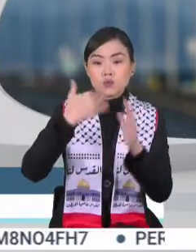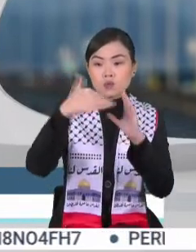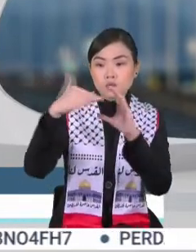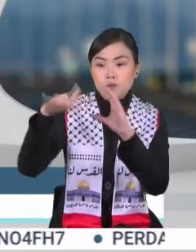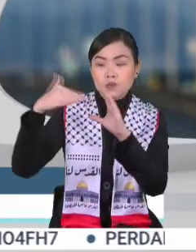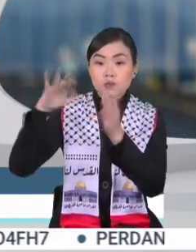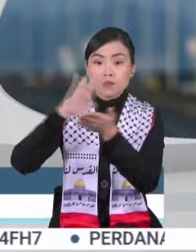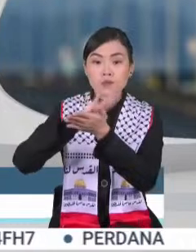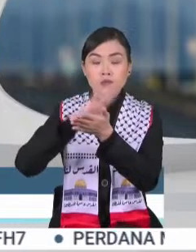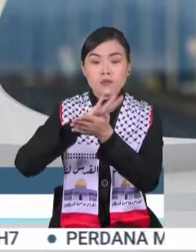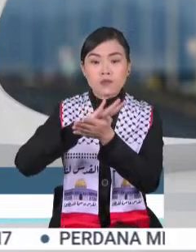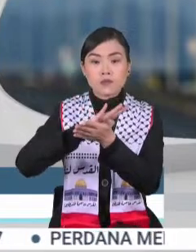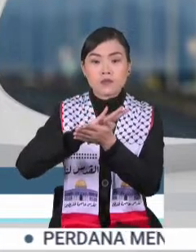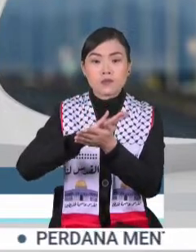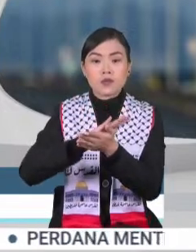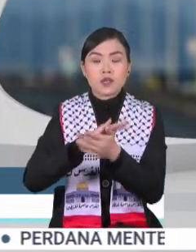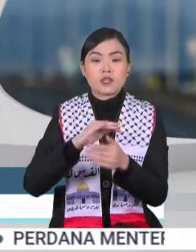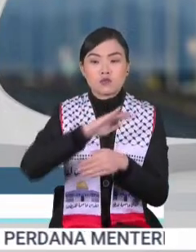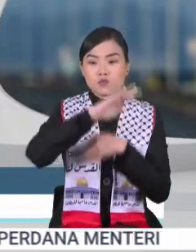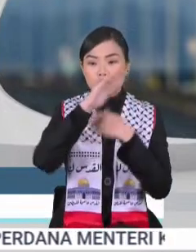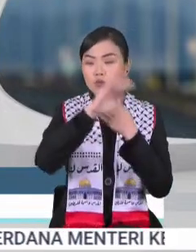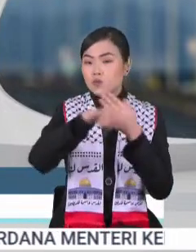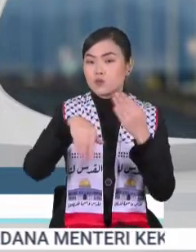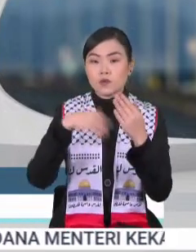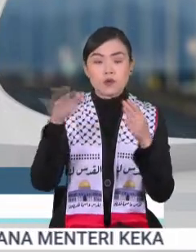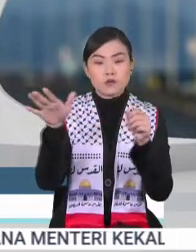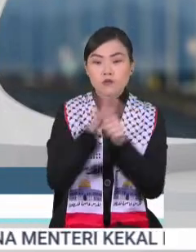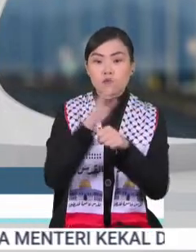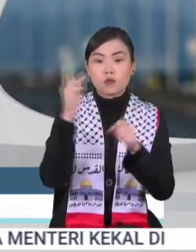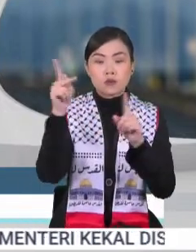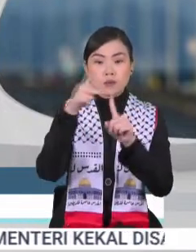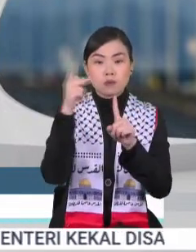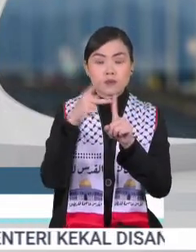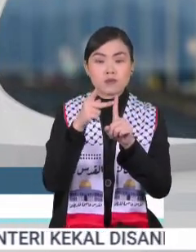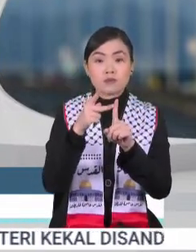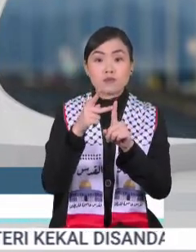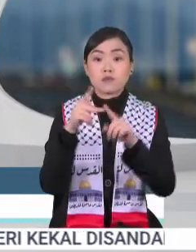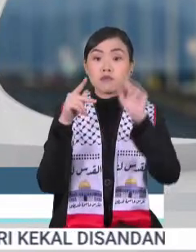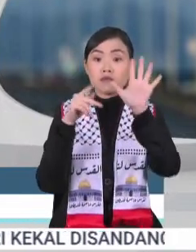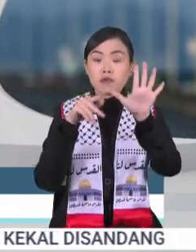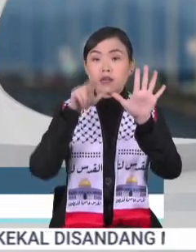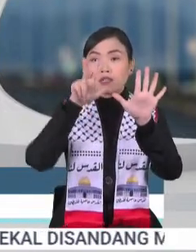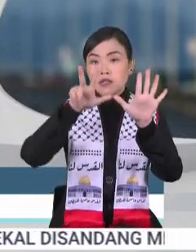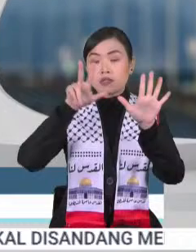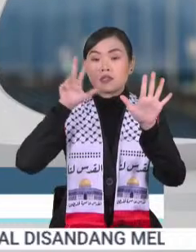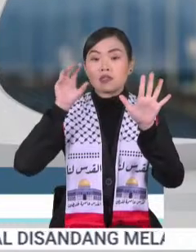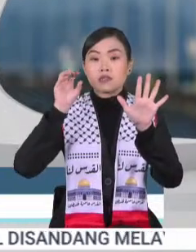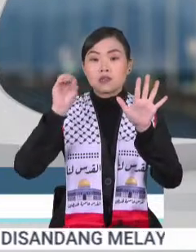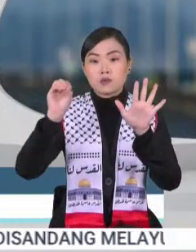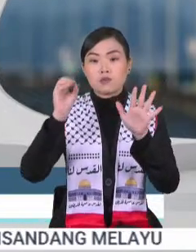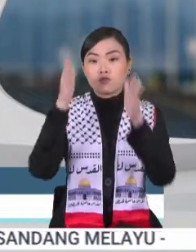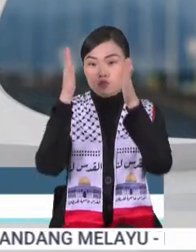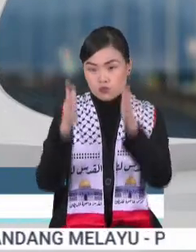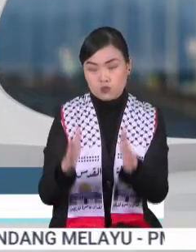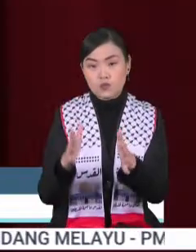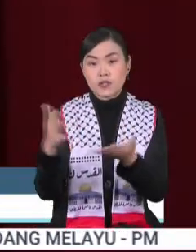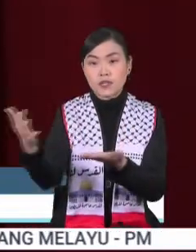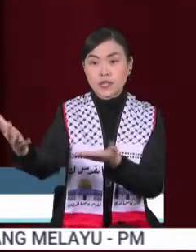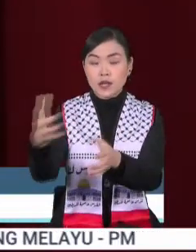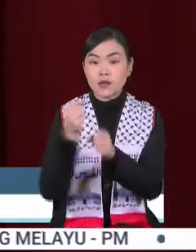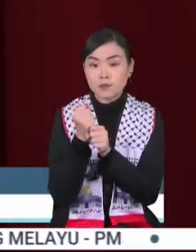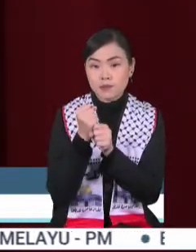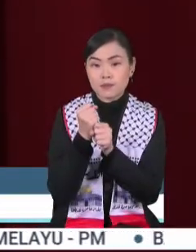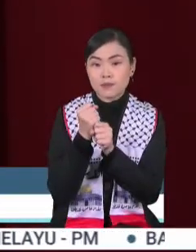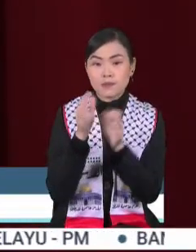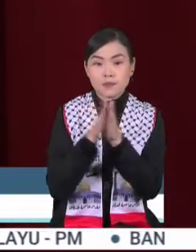sjkt seluruh negeri ini ia melibatkan 5330 murid